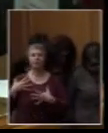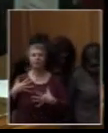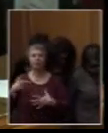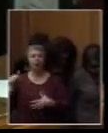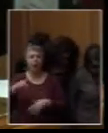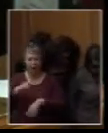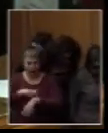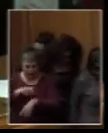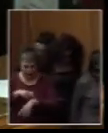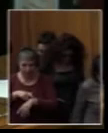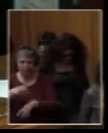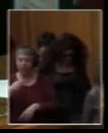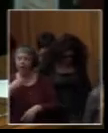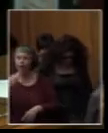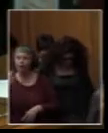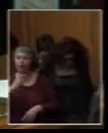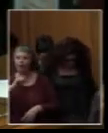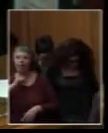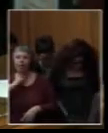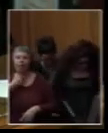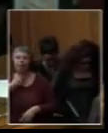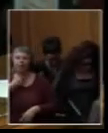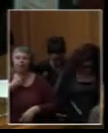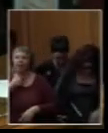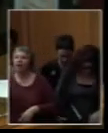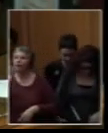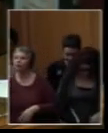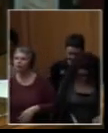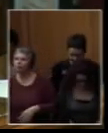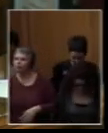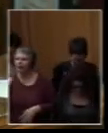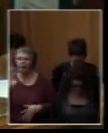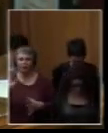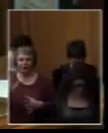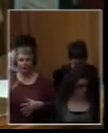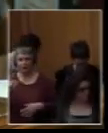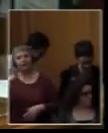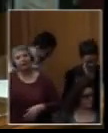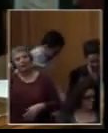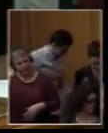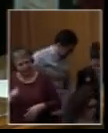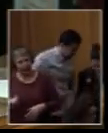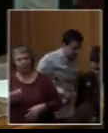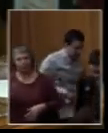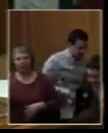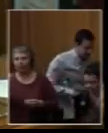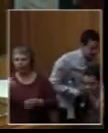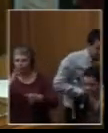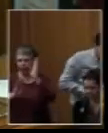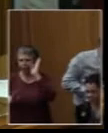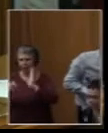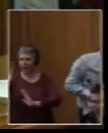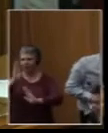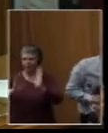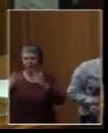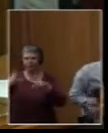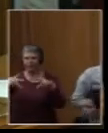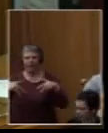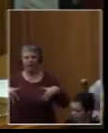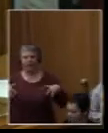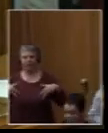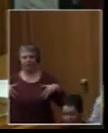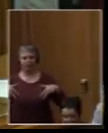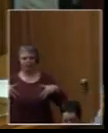ίωση. Γνωρίζουμε ότι έχει πέσει ίωση στην κυβέρνηση τις τελευταίες μέρες, δικαιολογήτως